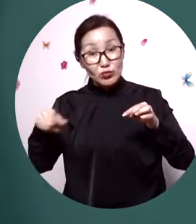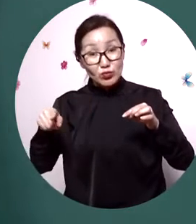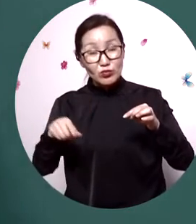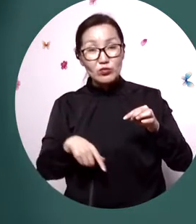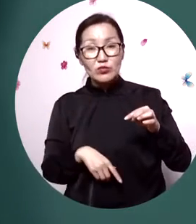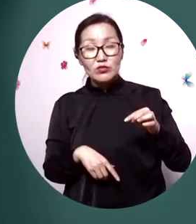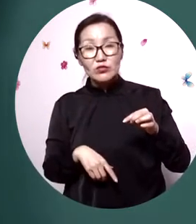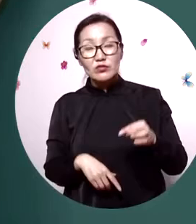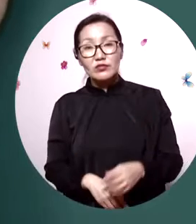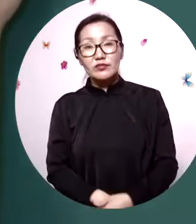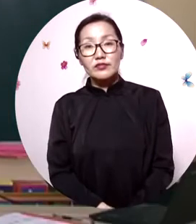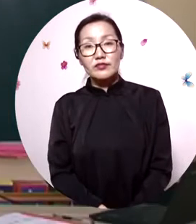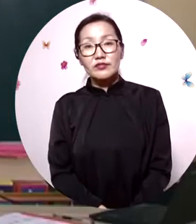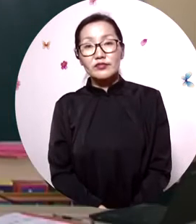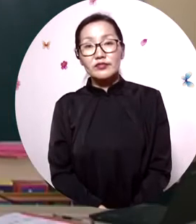хөгжмийг